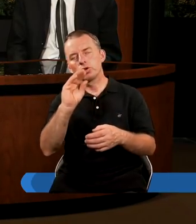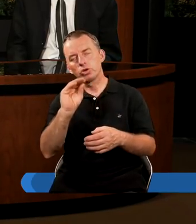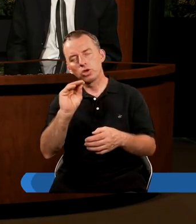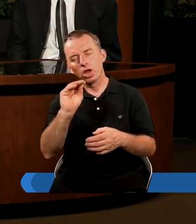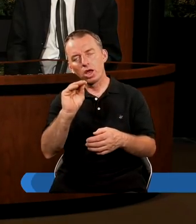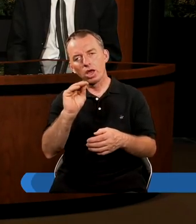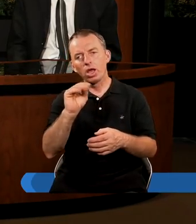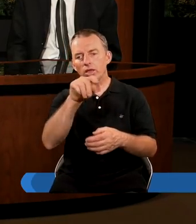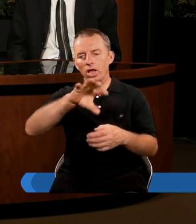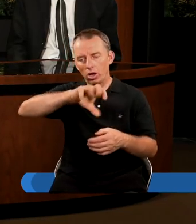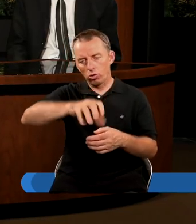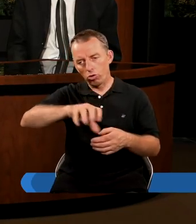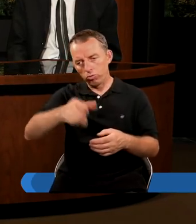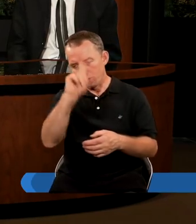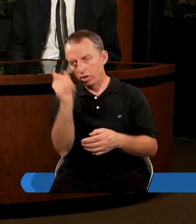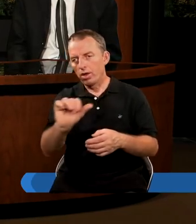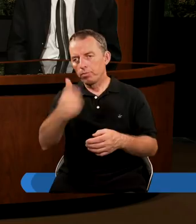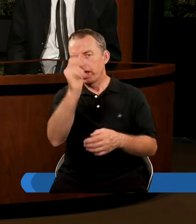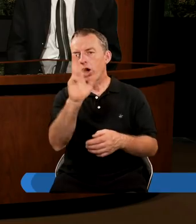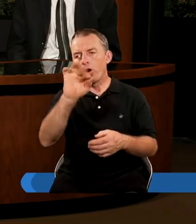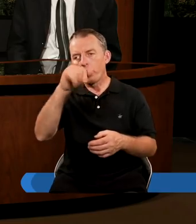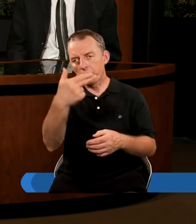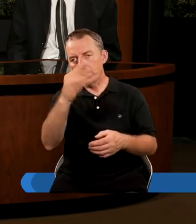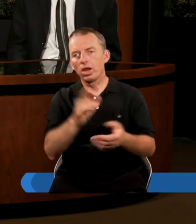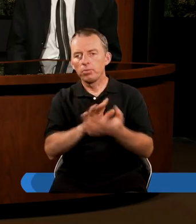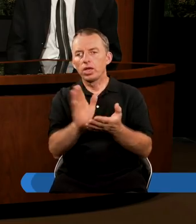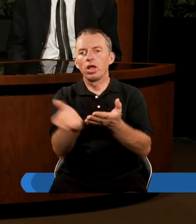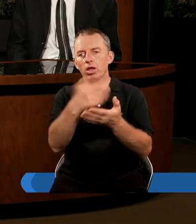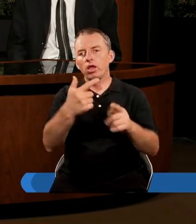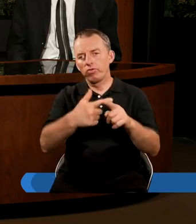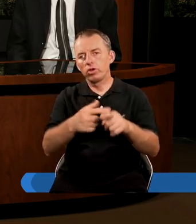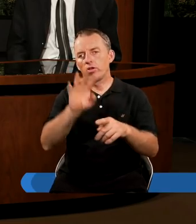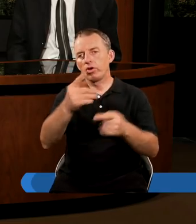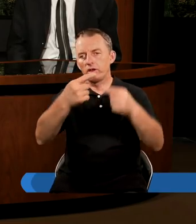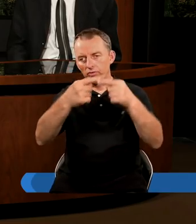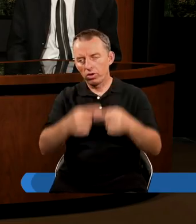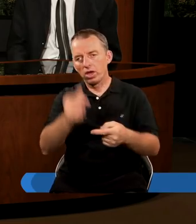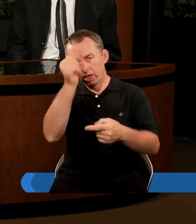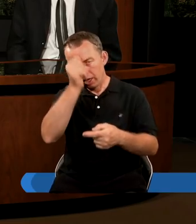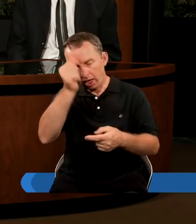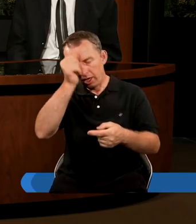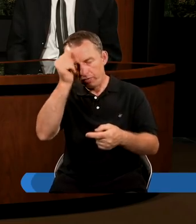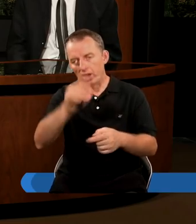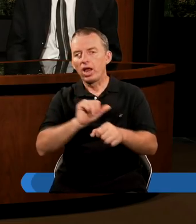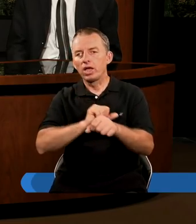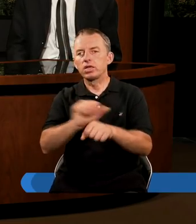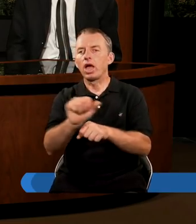że ta grupa ludzi, która w pierwszym liście do Koryntian, 15 rozdziale, 24 w wersecie nazywana jest